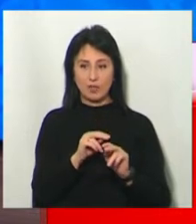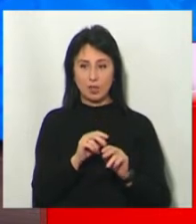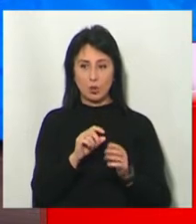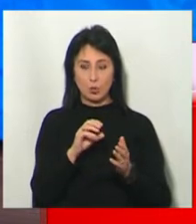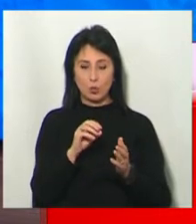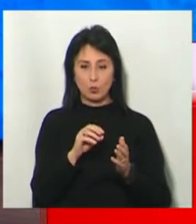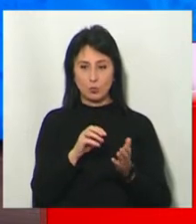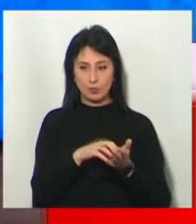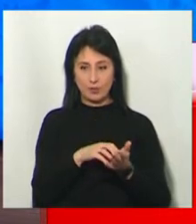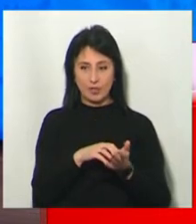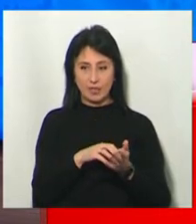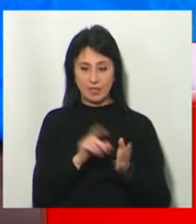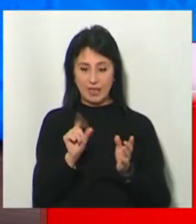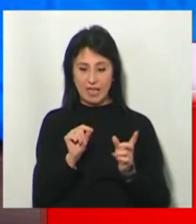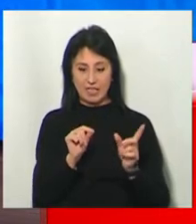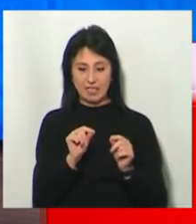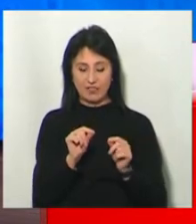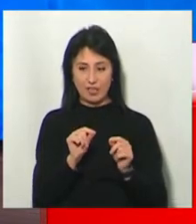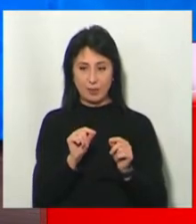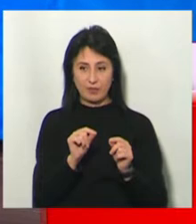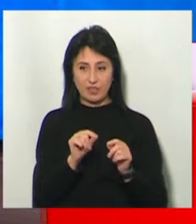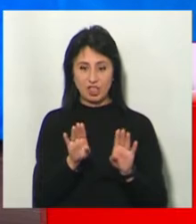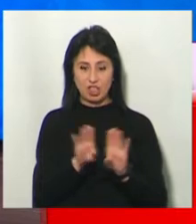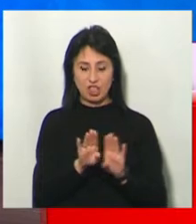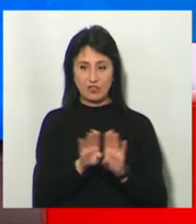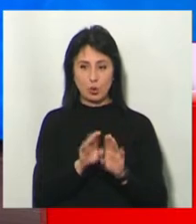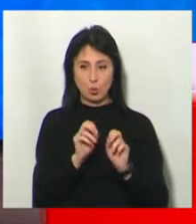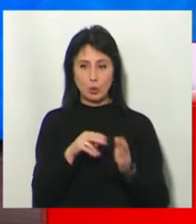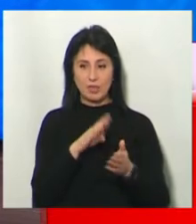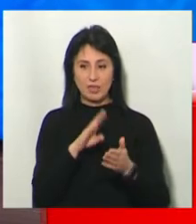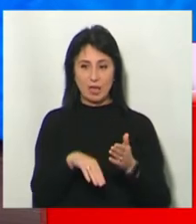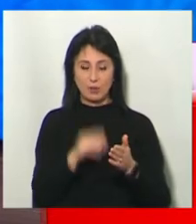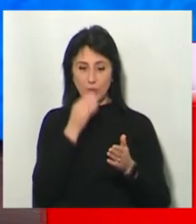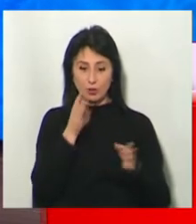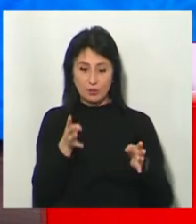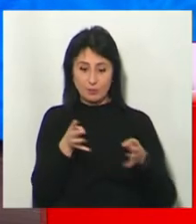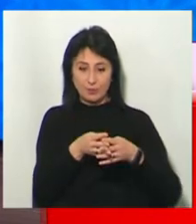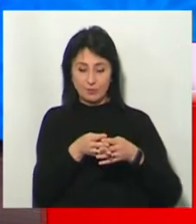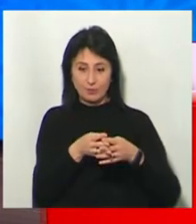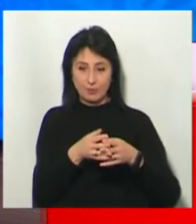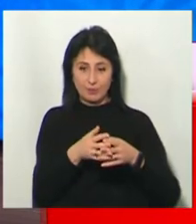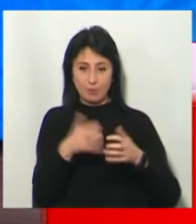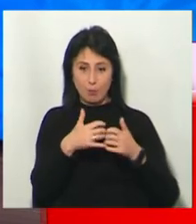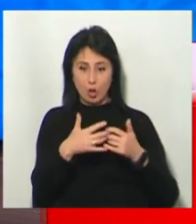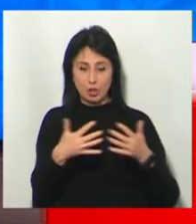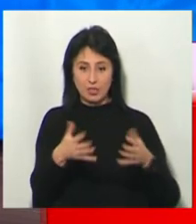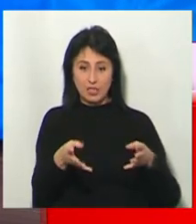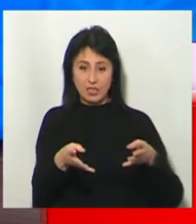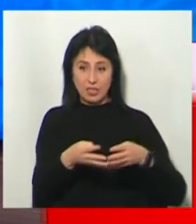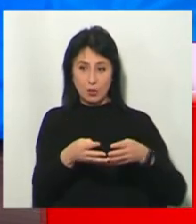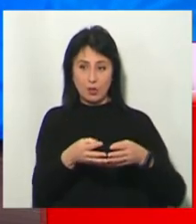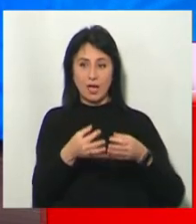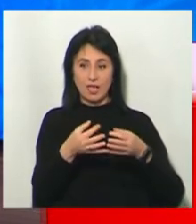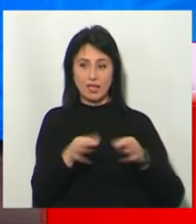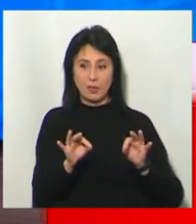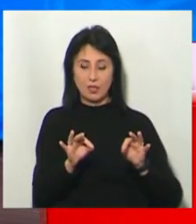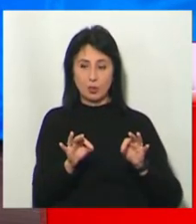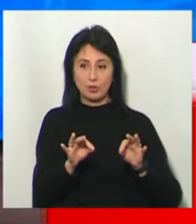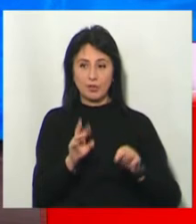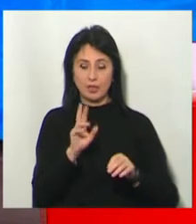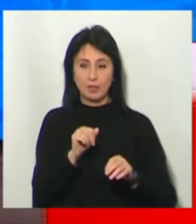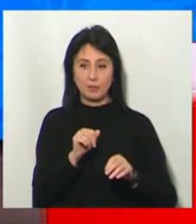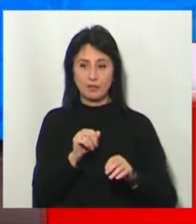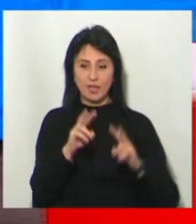ულუფისა და დაწყვილებით, შედარებით უსაფრთხო ბოსტნეულთან, ნებადართულია